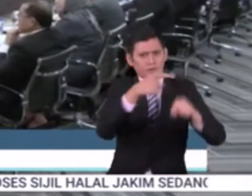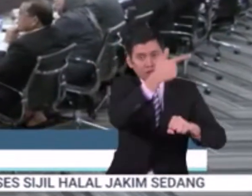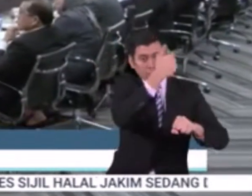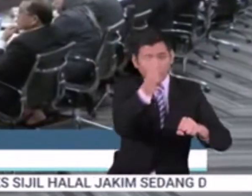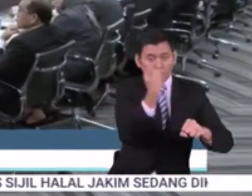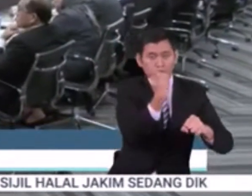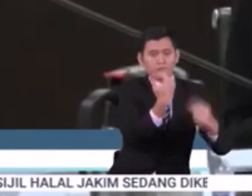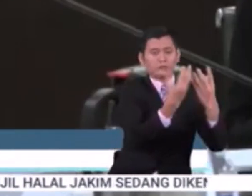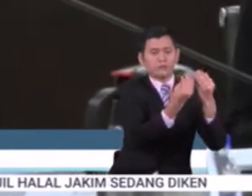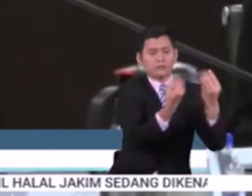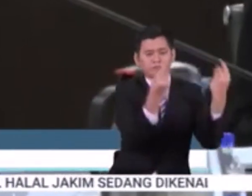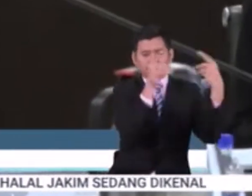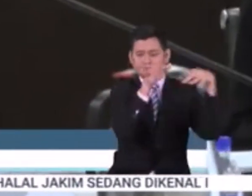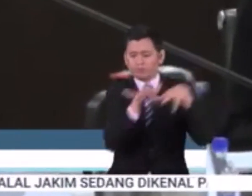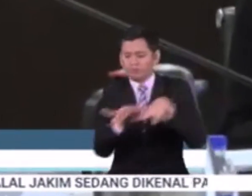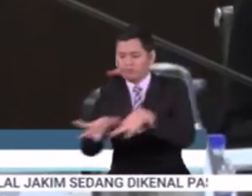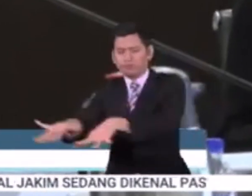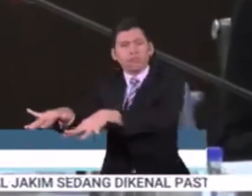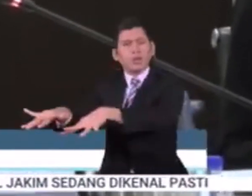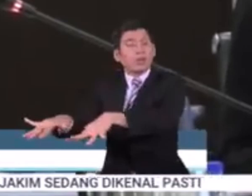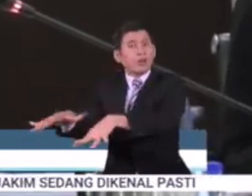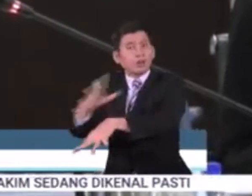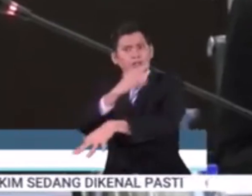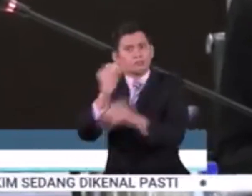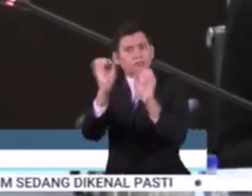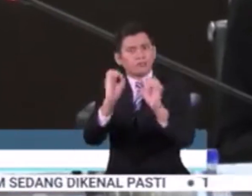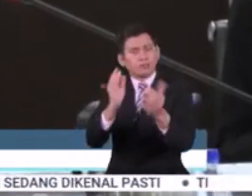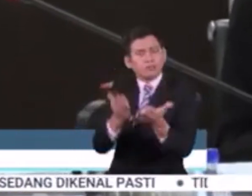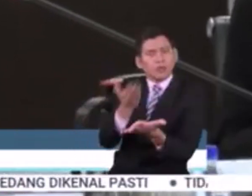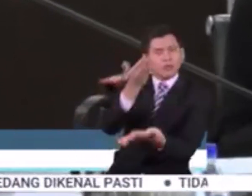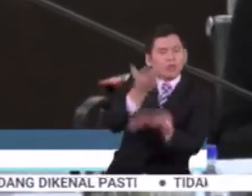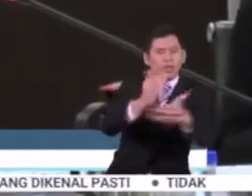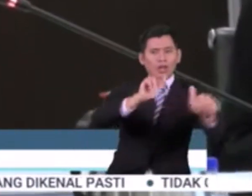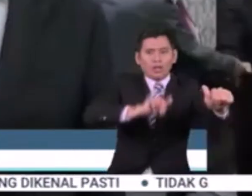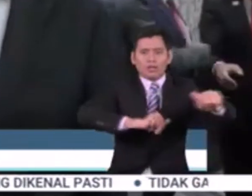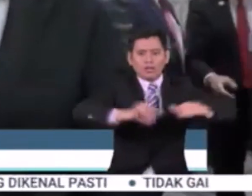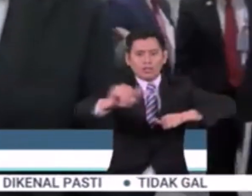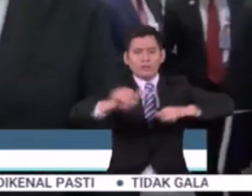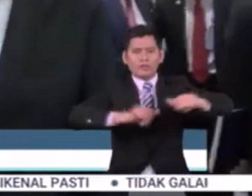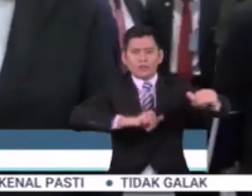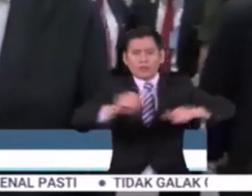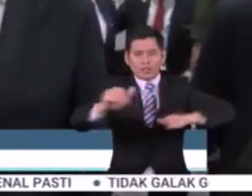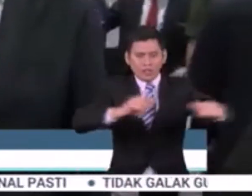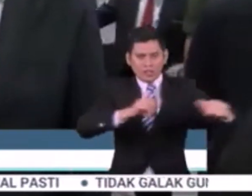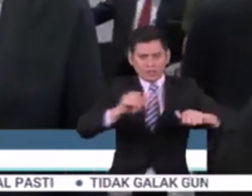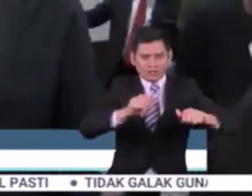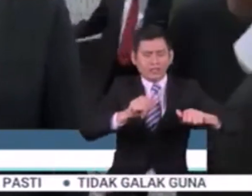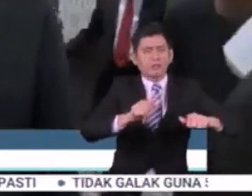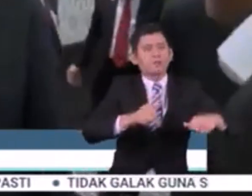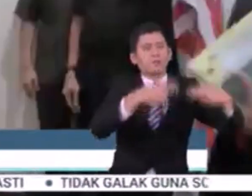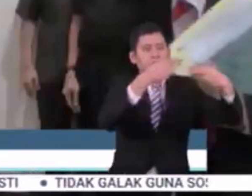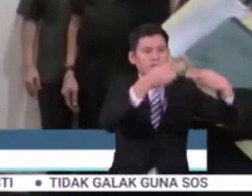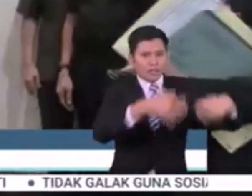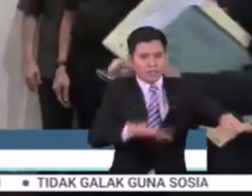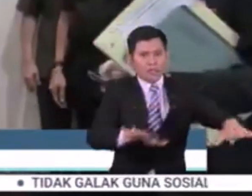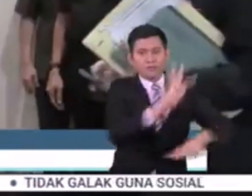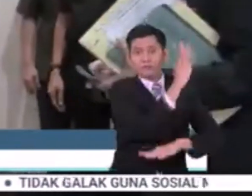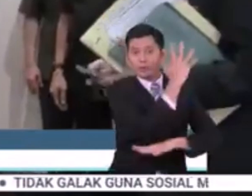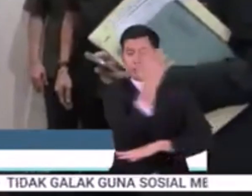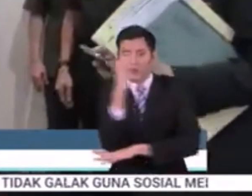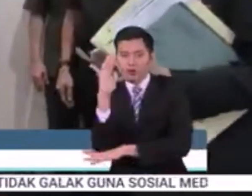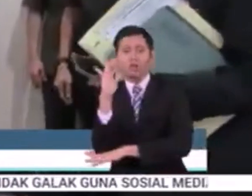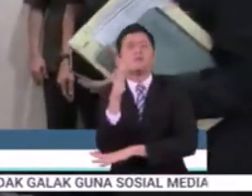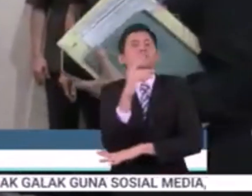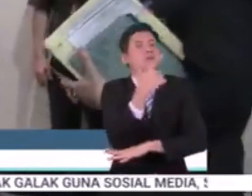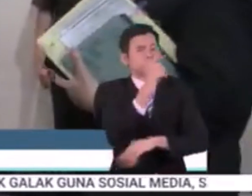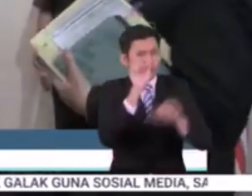siasatan tidak menemui bukti Kukuh menunjukkan aktiviti antrropogenik sebagai antara faktor penyumbang kepada